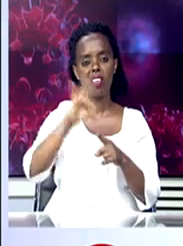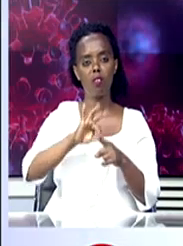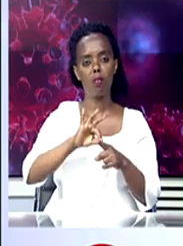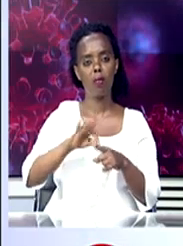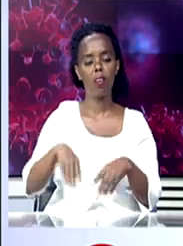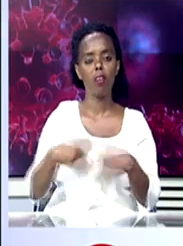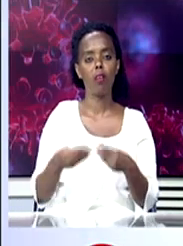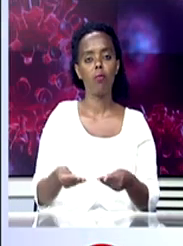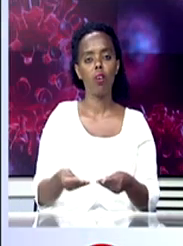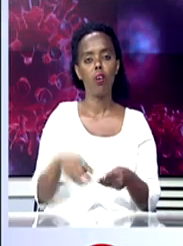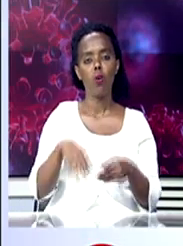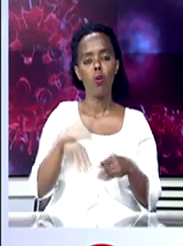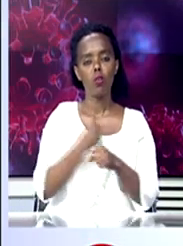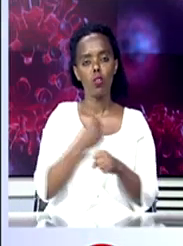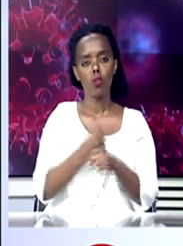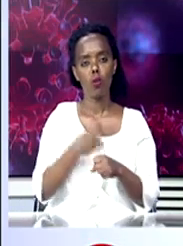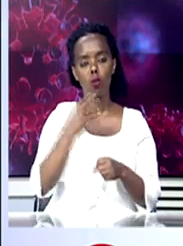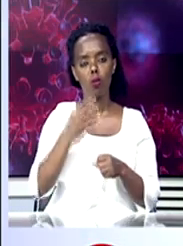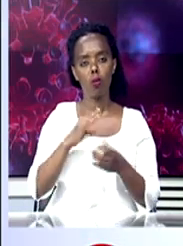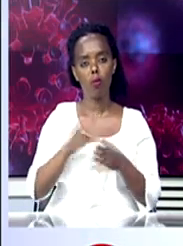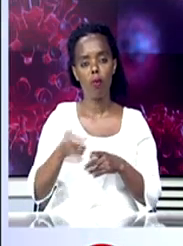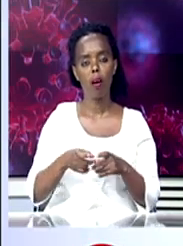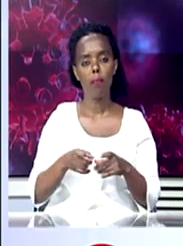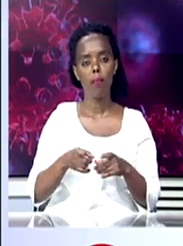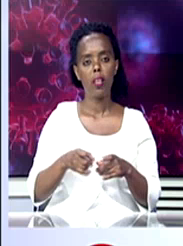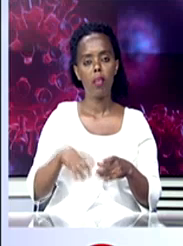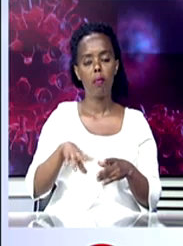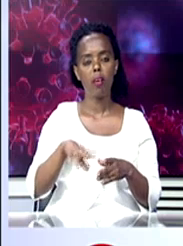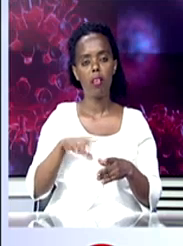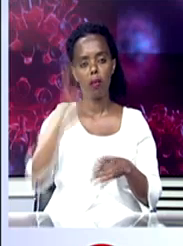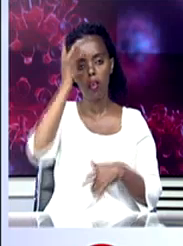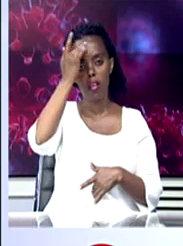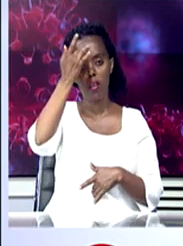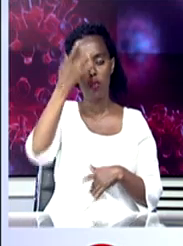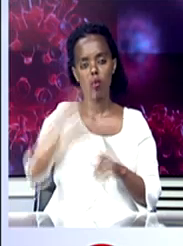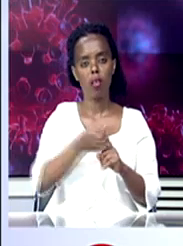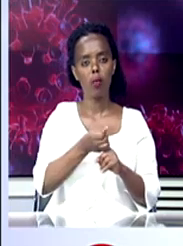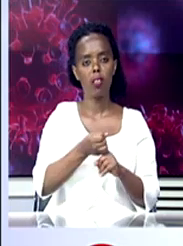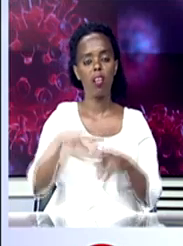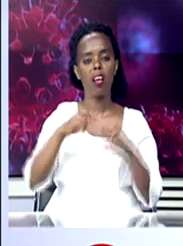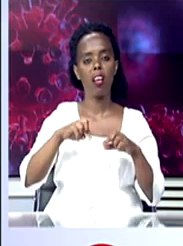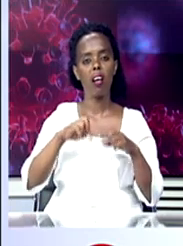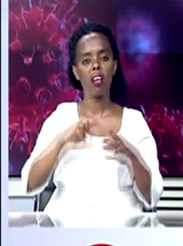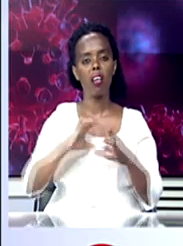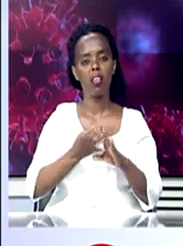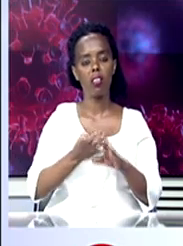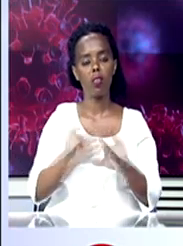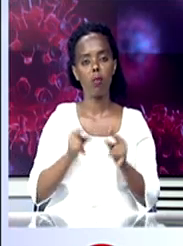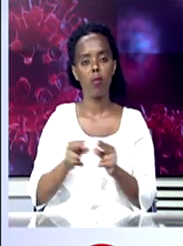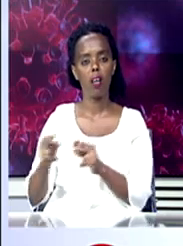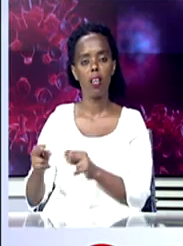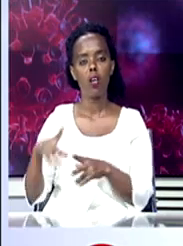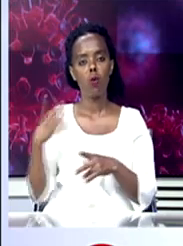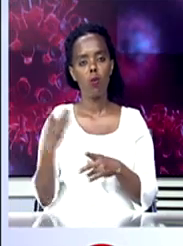xiyyeeffannoo kennuufii qaba. Hojiin tola ooltummaa dhimma dhibee kanaa wajjiniin walqabatee gandaa gandatti gurmaamee